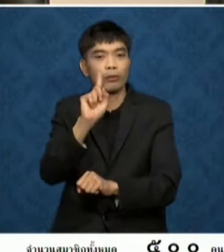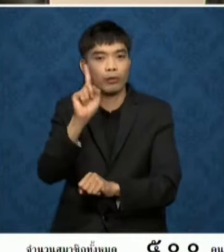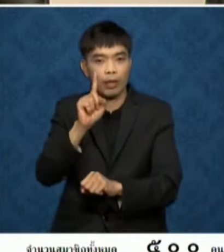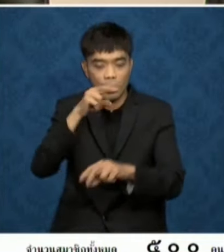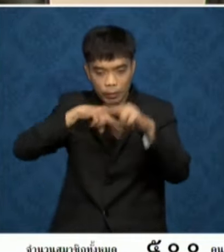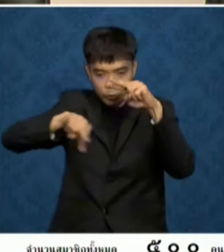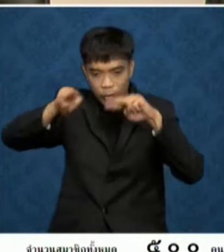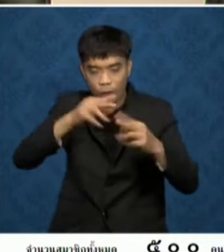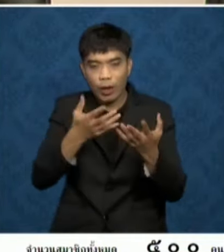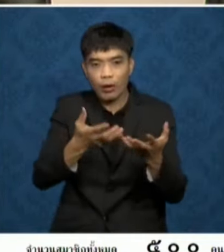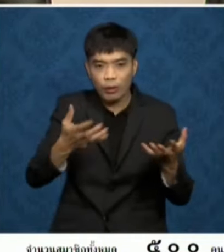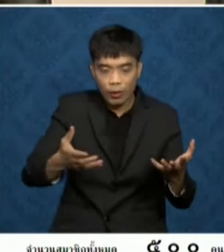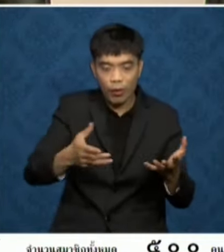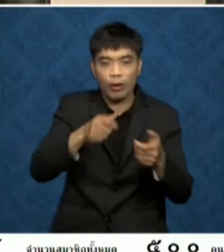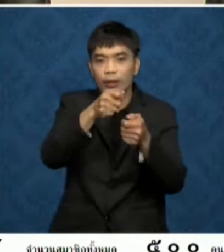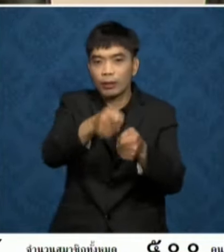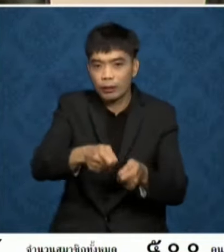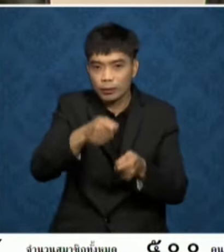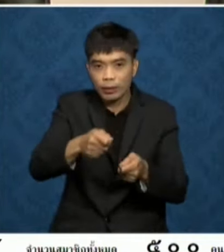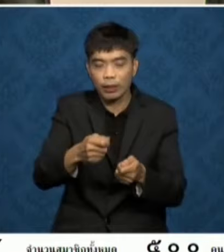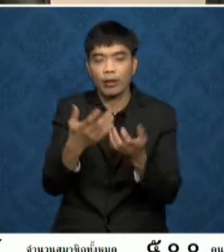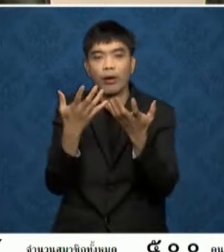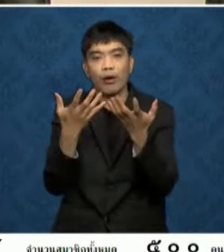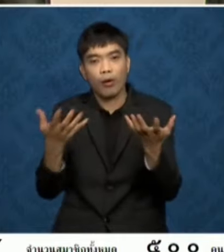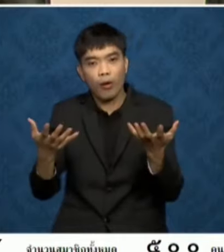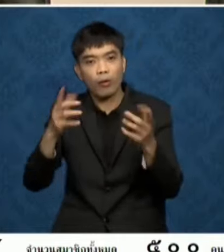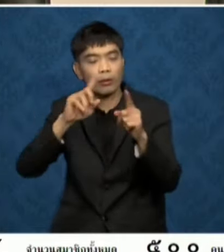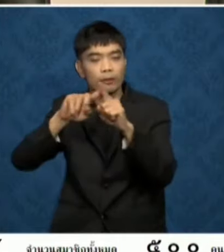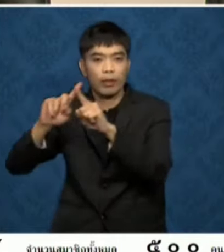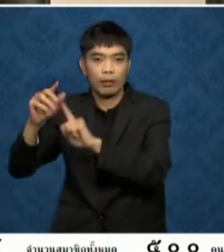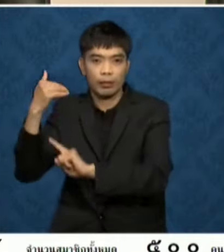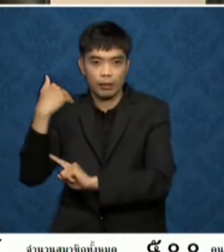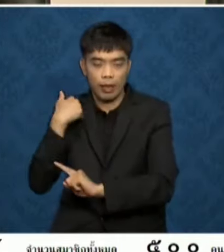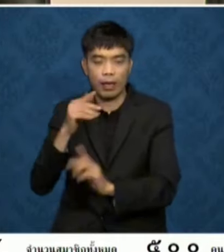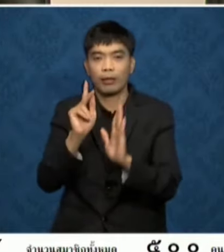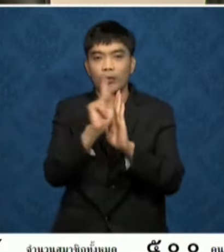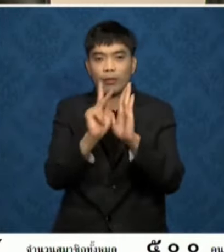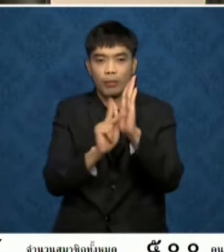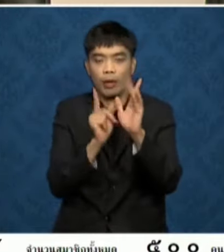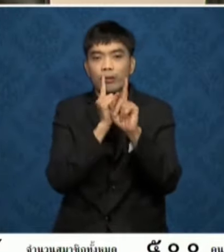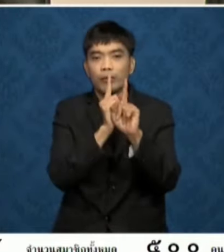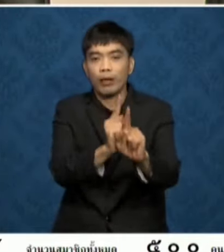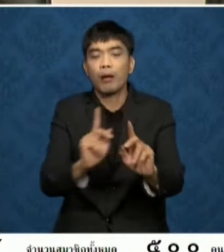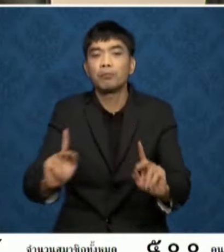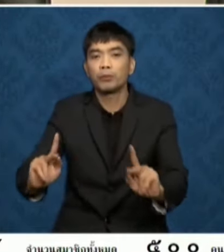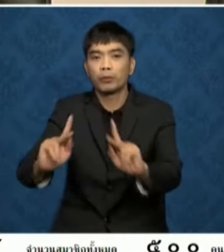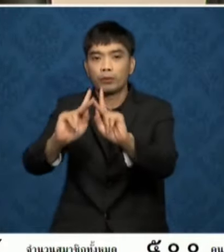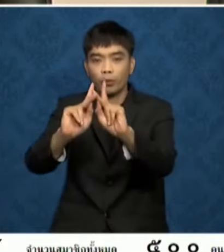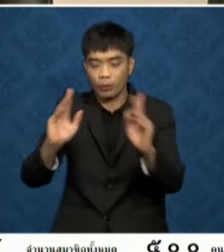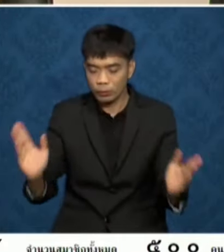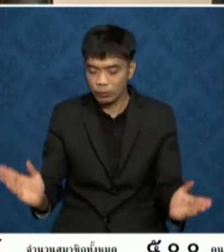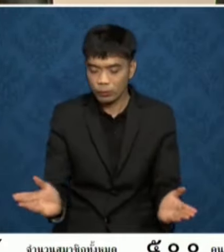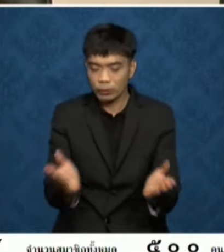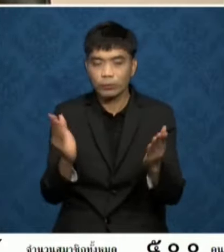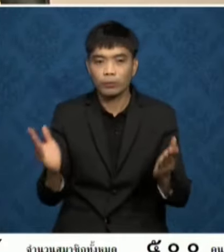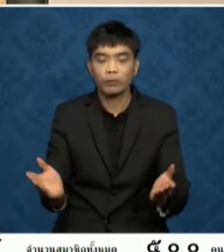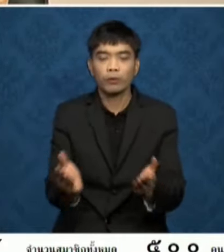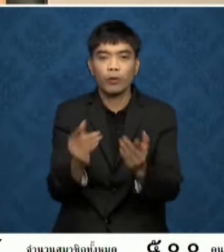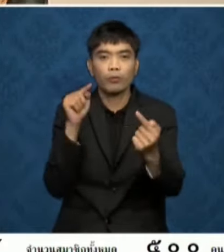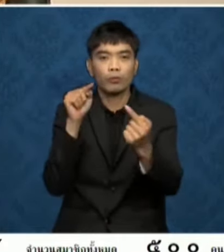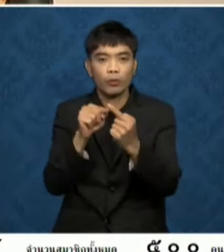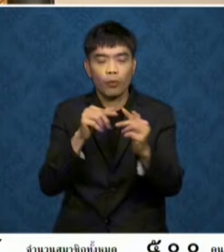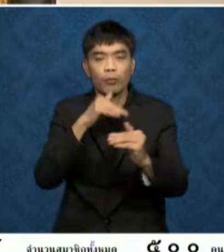าเกษตรและรายได้เกษตรกรนะคะการดูแลผู้บริโภคภายใต้กรอบกฎหมายของกระทรวงการส่งเสริมและ